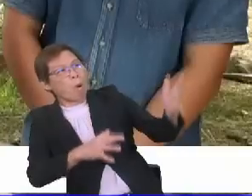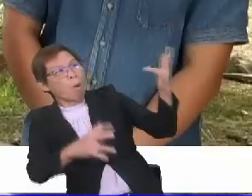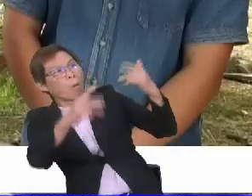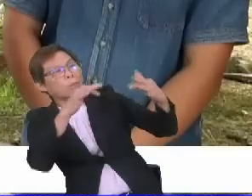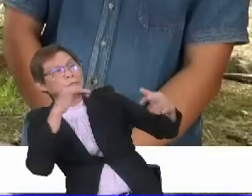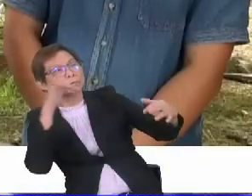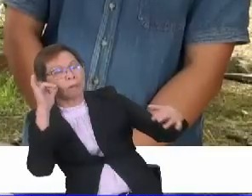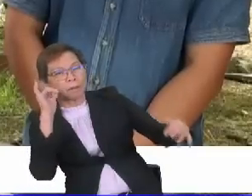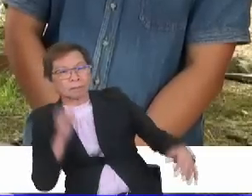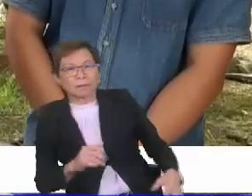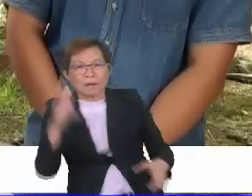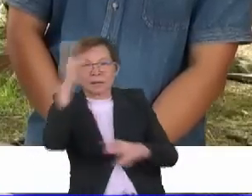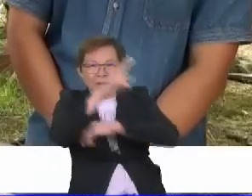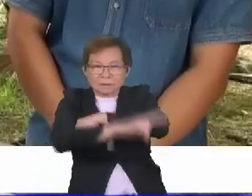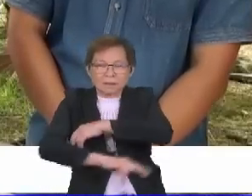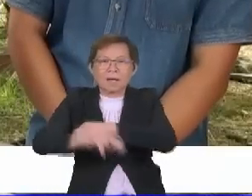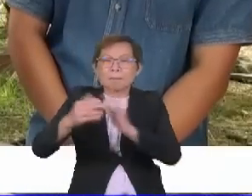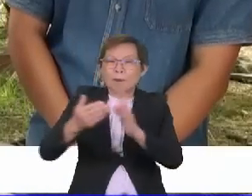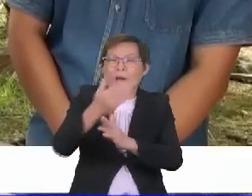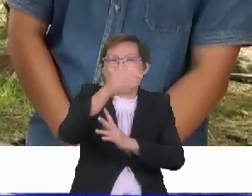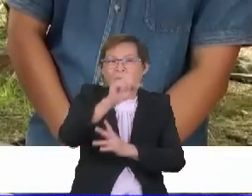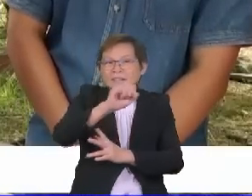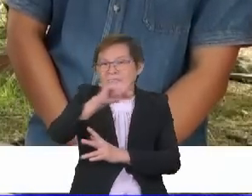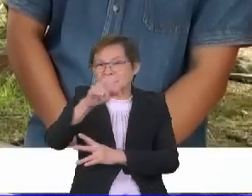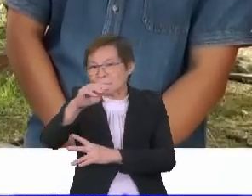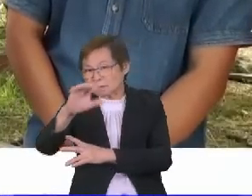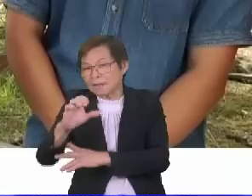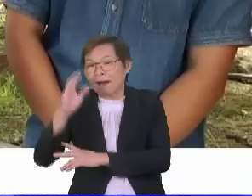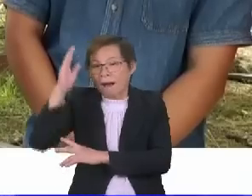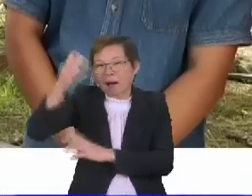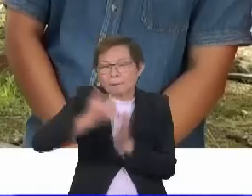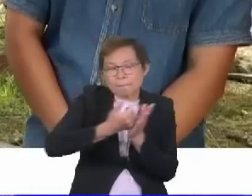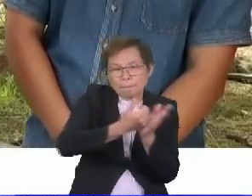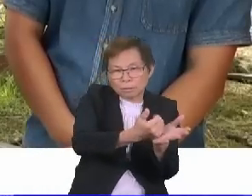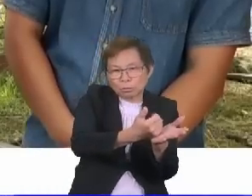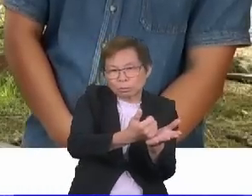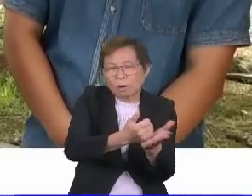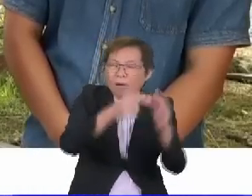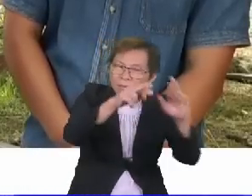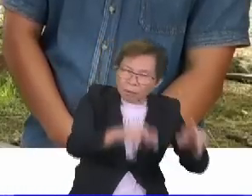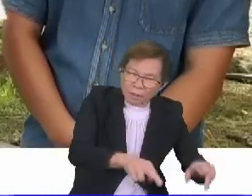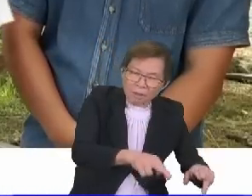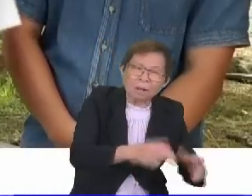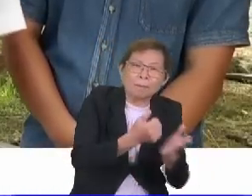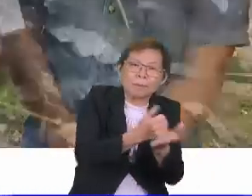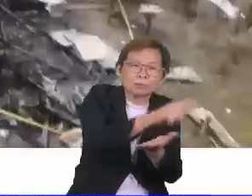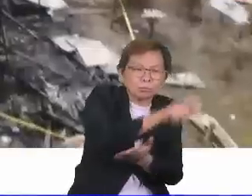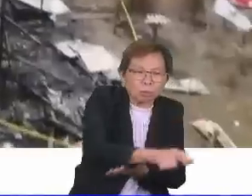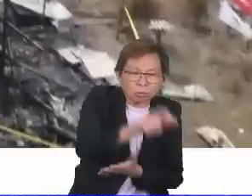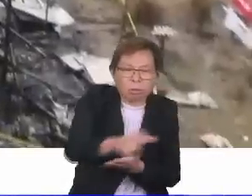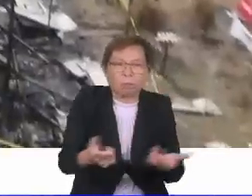kerjaan Negeri melalui sdmc akan membantu rakyat yang